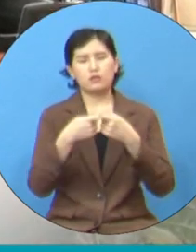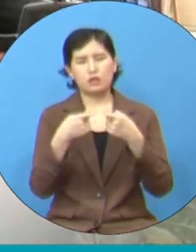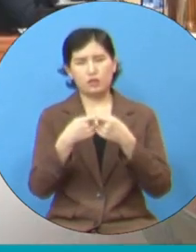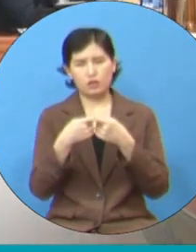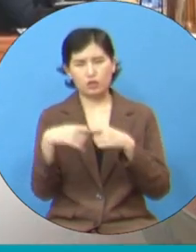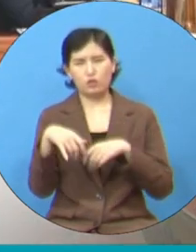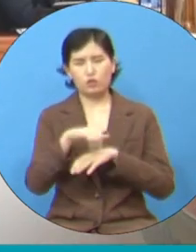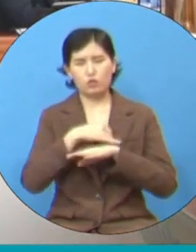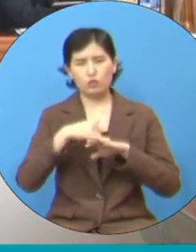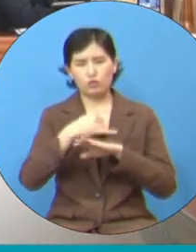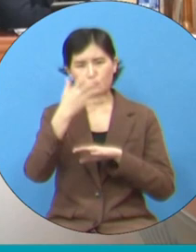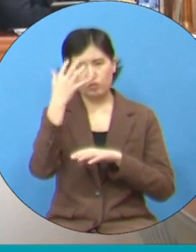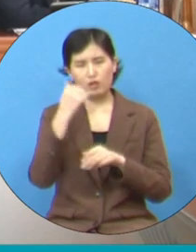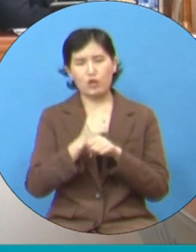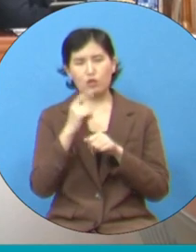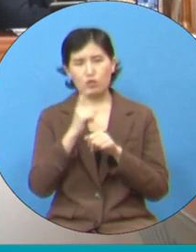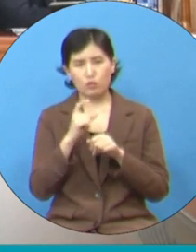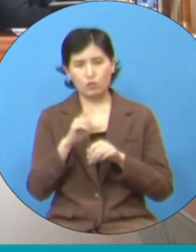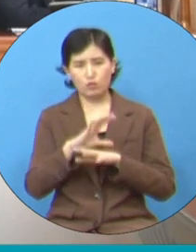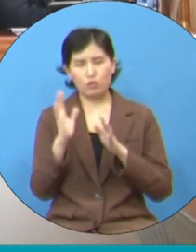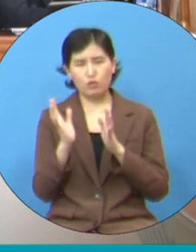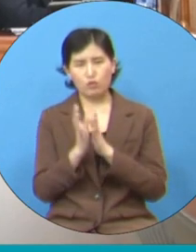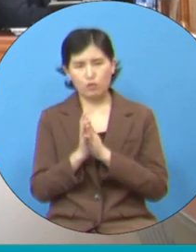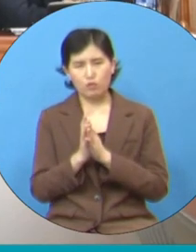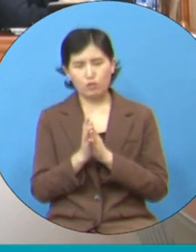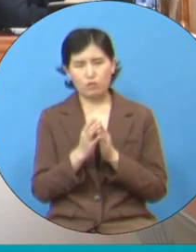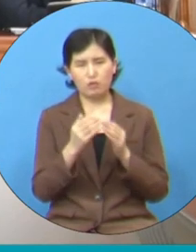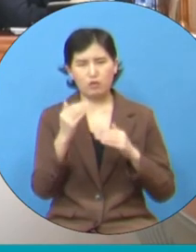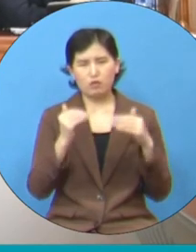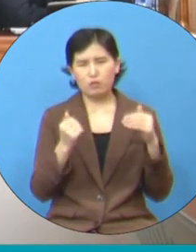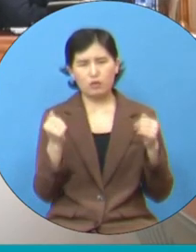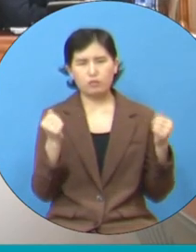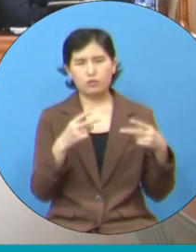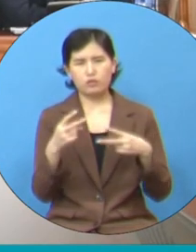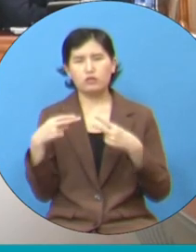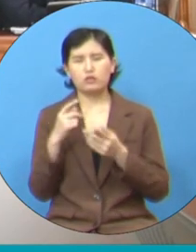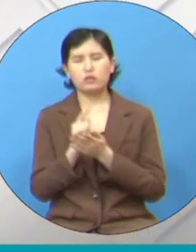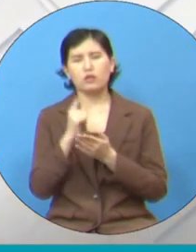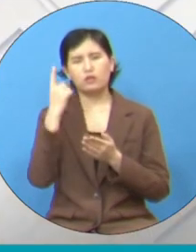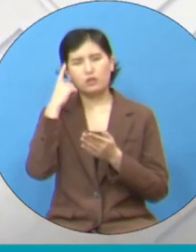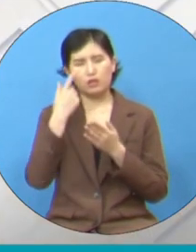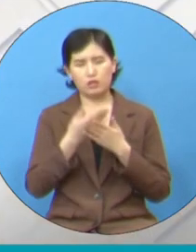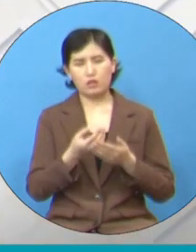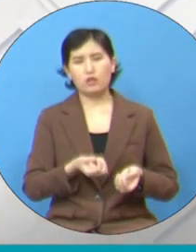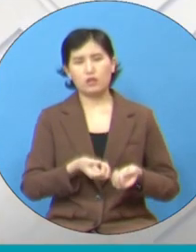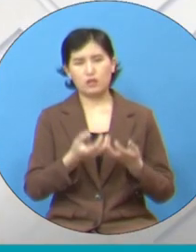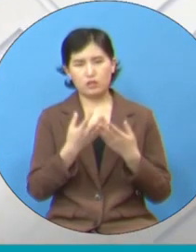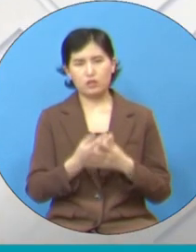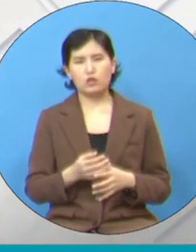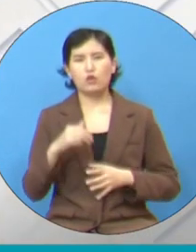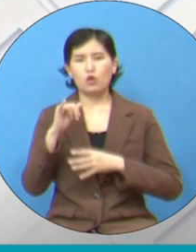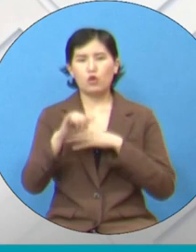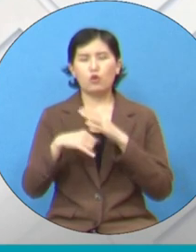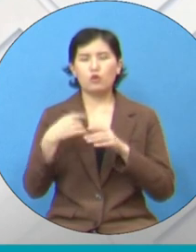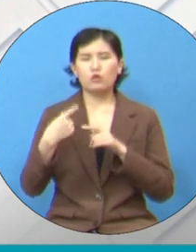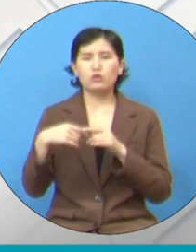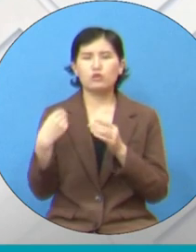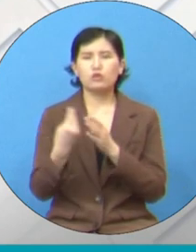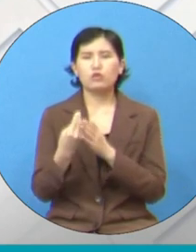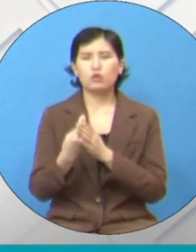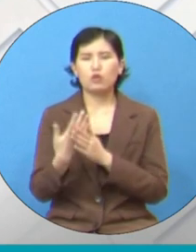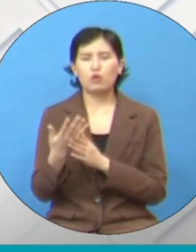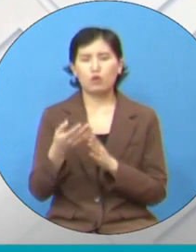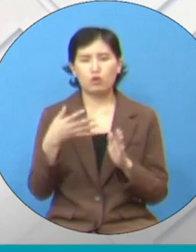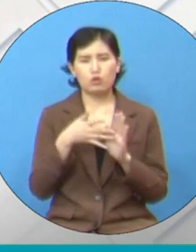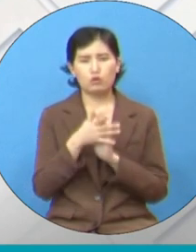намуудад олгож байгаа төсвийн дэмжлэгийг бүх улс төрийн намуудад тэнцүү хуваарлах санал гарчээ. За ер нь бол олон улс ихэр бол яг ийм